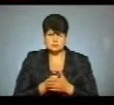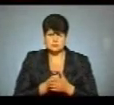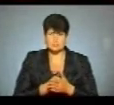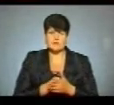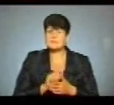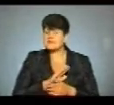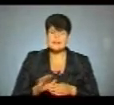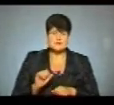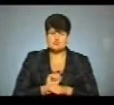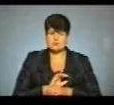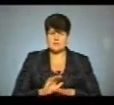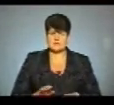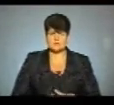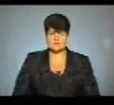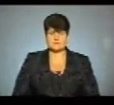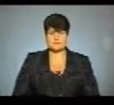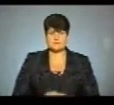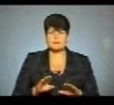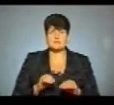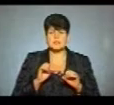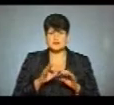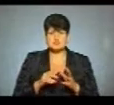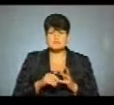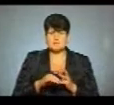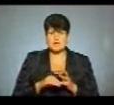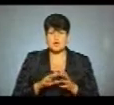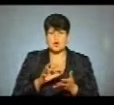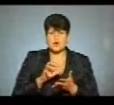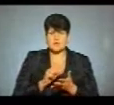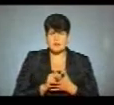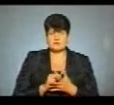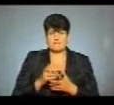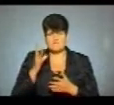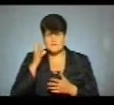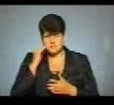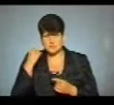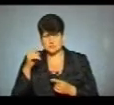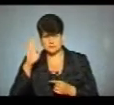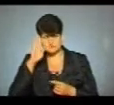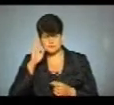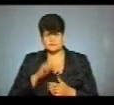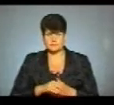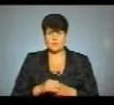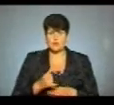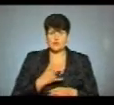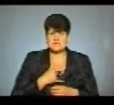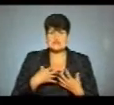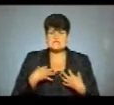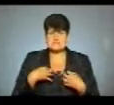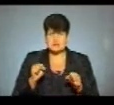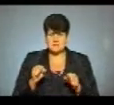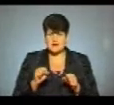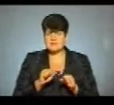не зупинимося. Передачу землі в оренду вважає незаконною житель Возилова Михайло Злепко. Нас